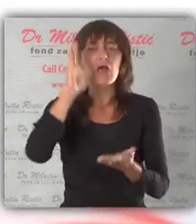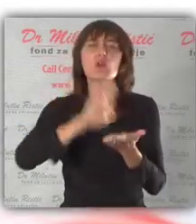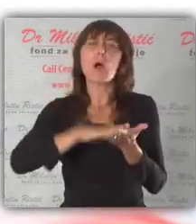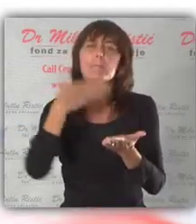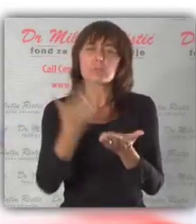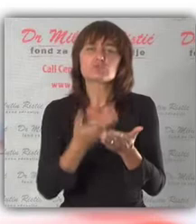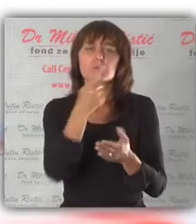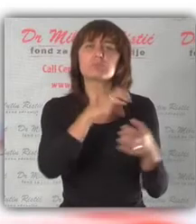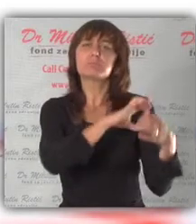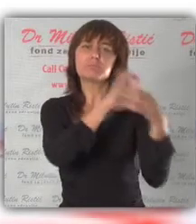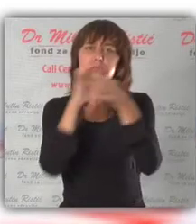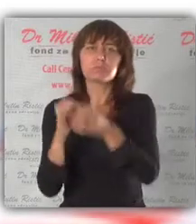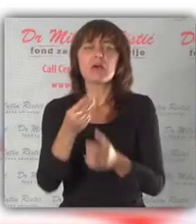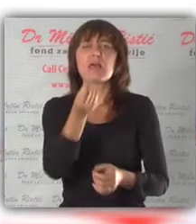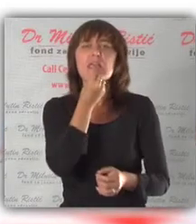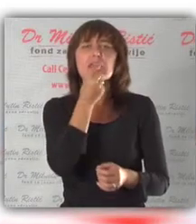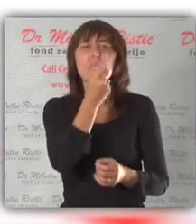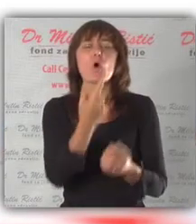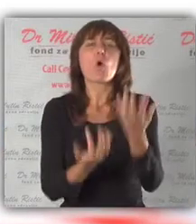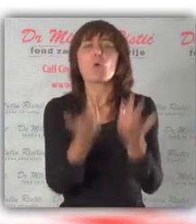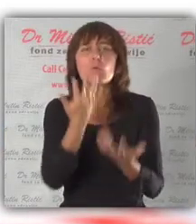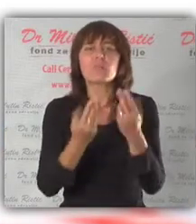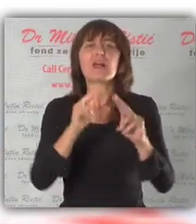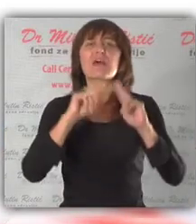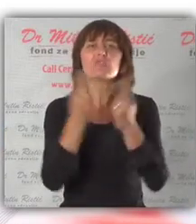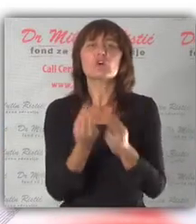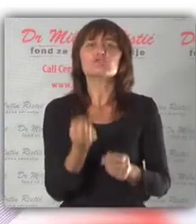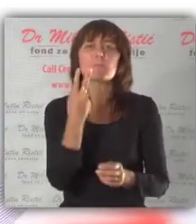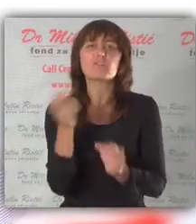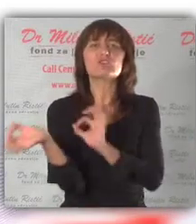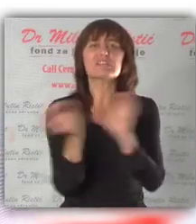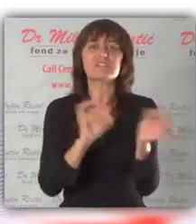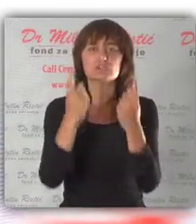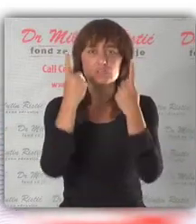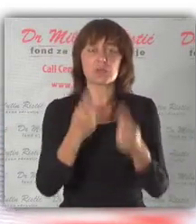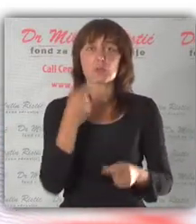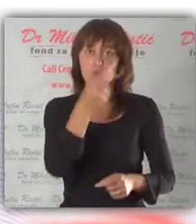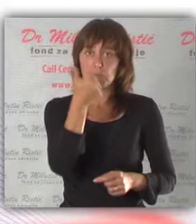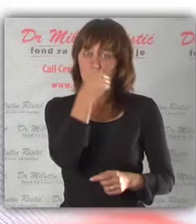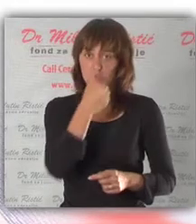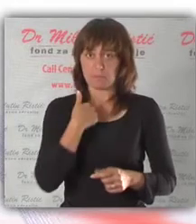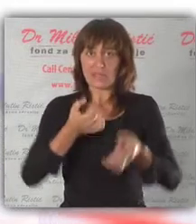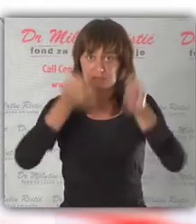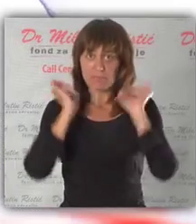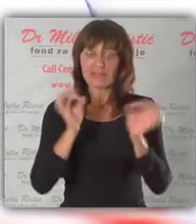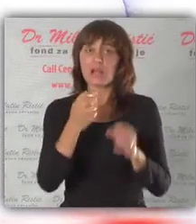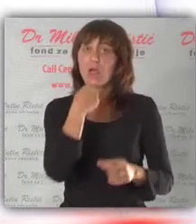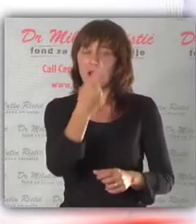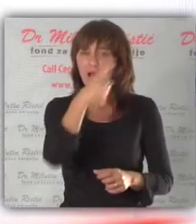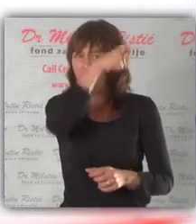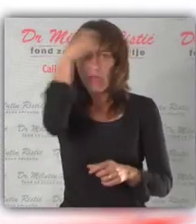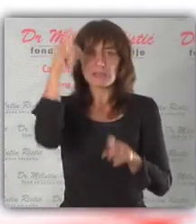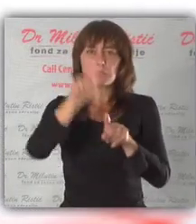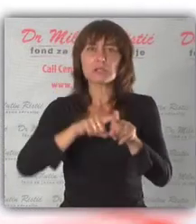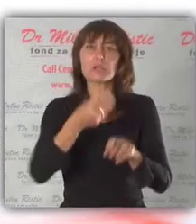pržano, nego da najčešće jedemo instantno ili voće i povrće u svežem stanju. Ono što bih specijalno naglasila kad je u pitanju ishrana u